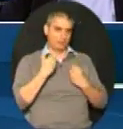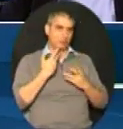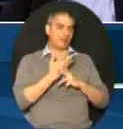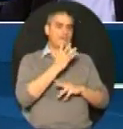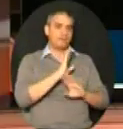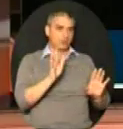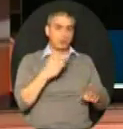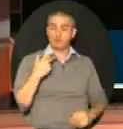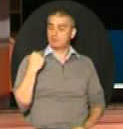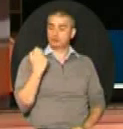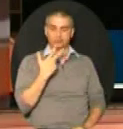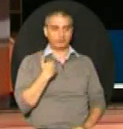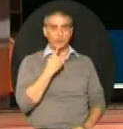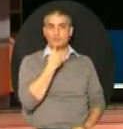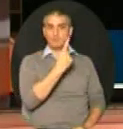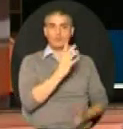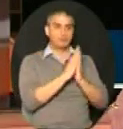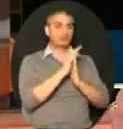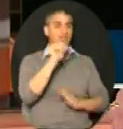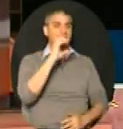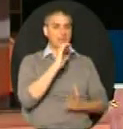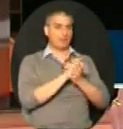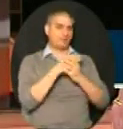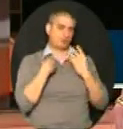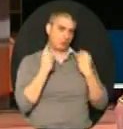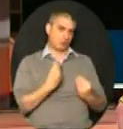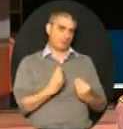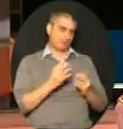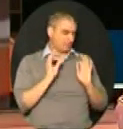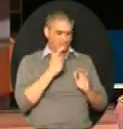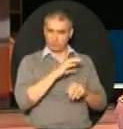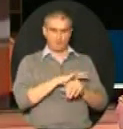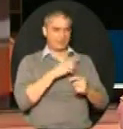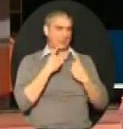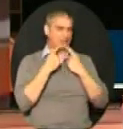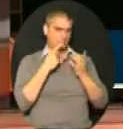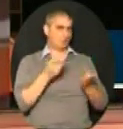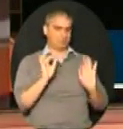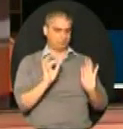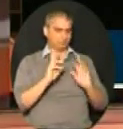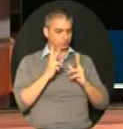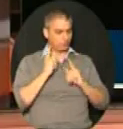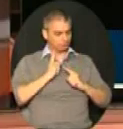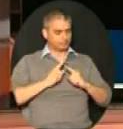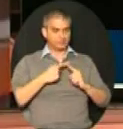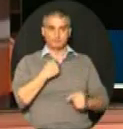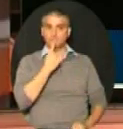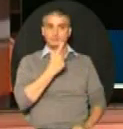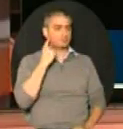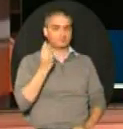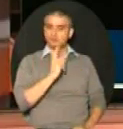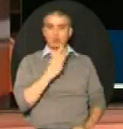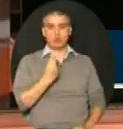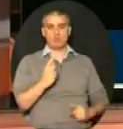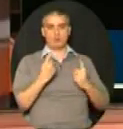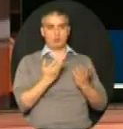עברנו. אני כבר לפני 3 שבועות קראתי לאיתן כבל, חברי הטוב, שבאמת מנהל את הדיונים האלה בצורה עקבית. אני אמרתי לו, תקשיב, משהו לא